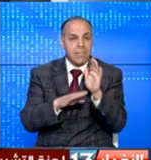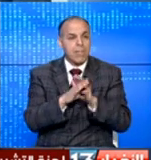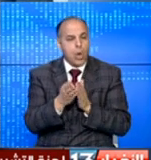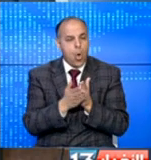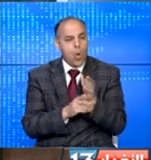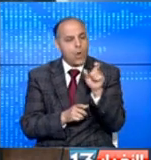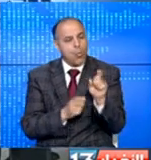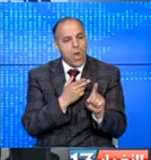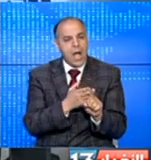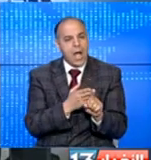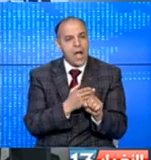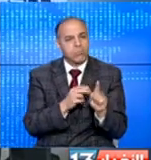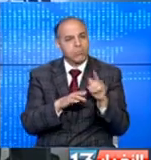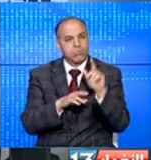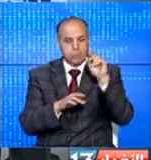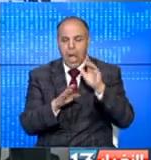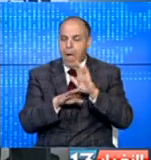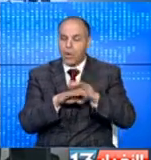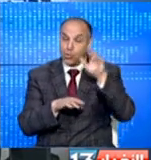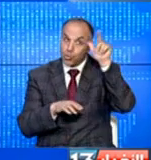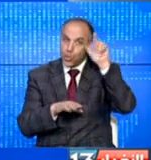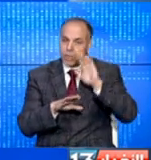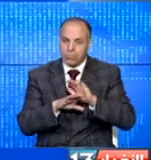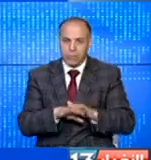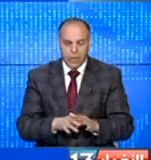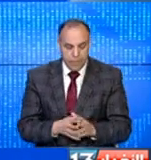حقوق المواطنين في أمن جمهوري.